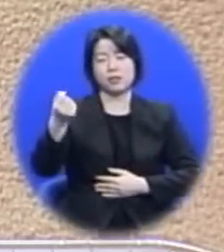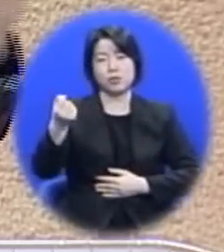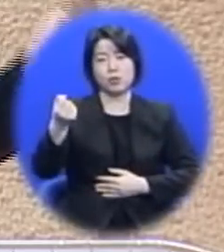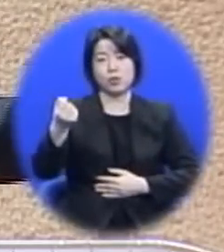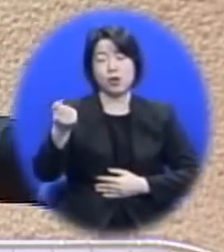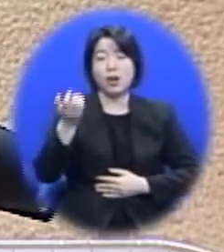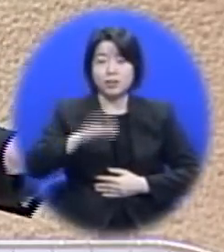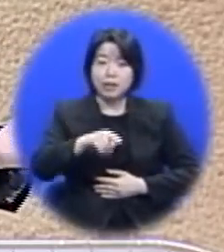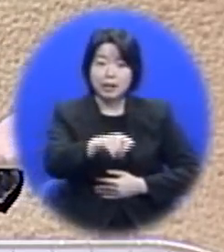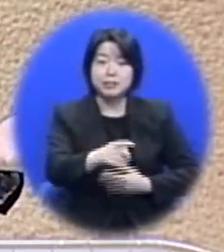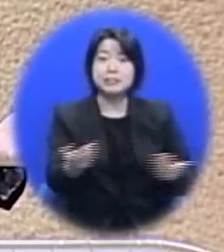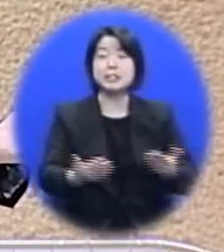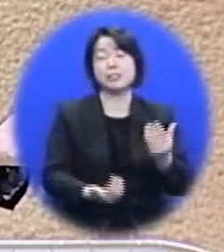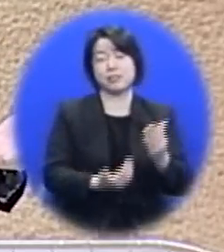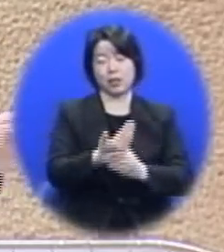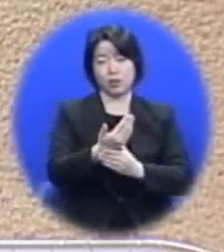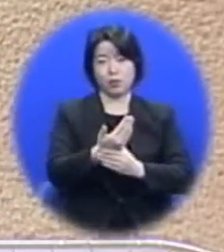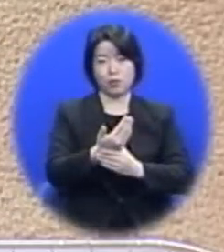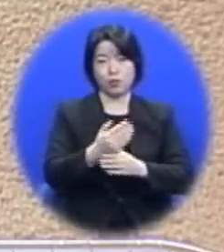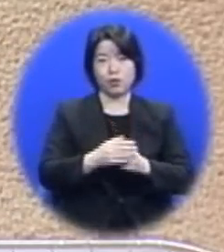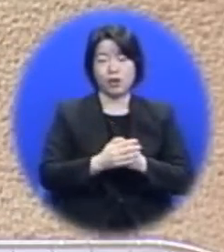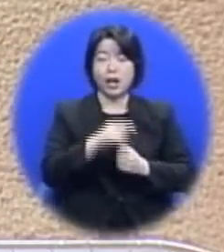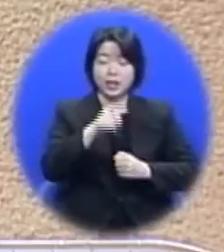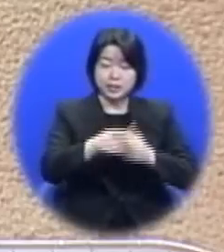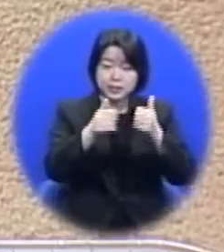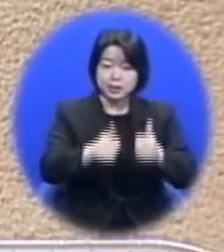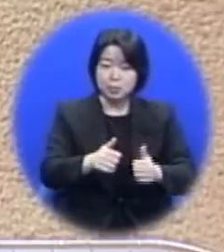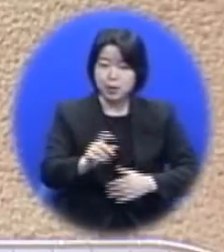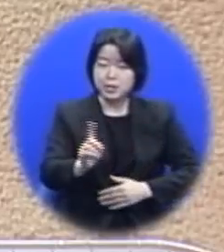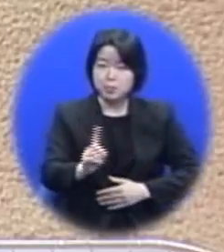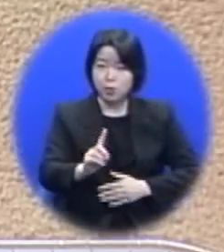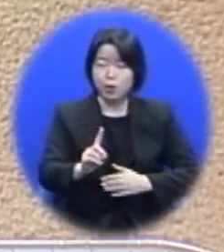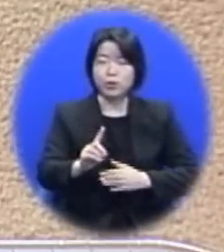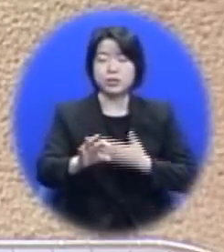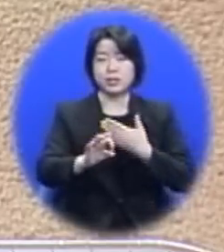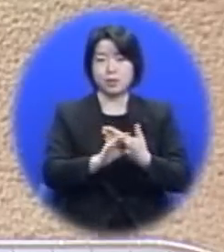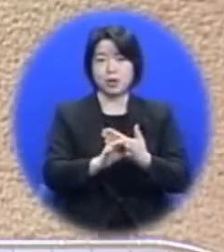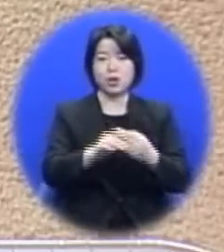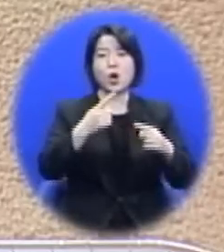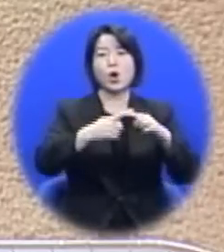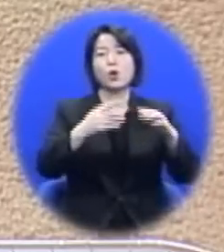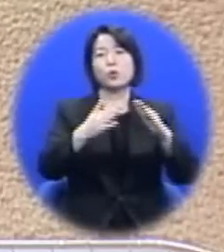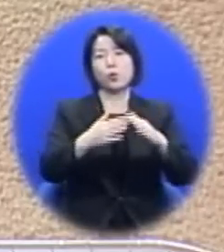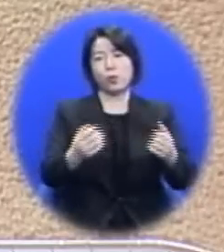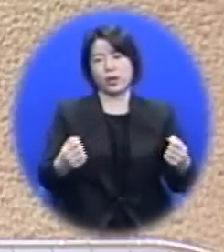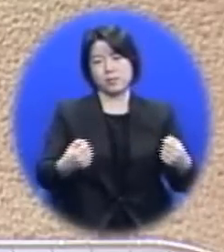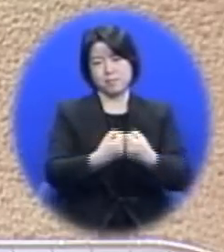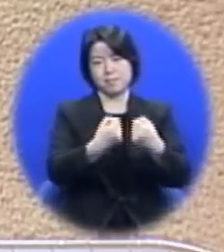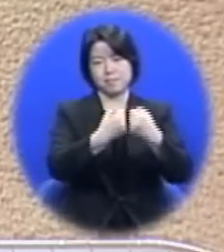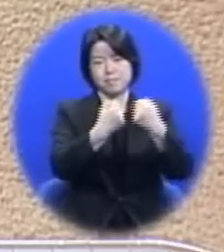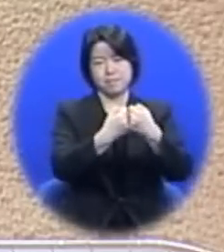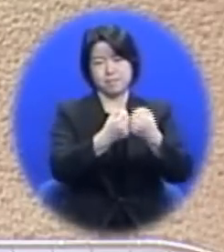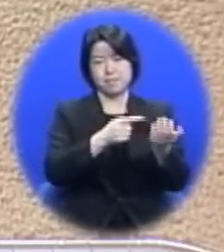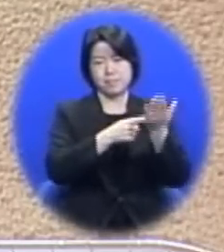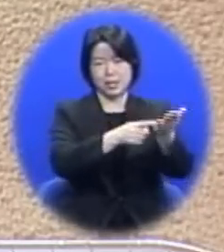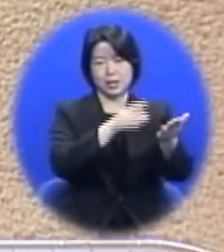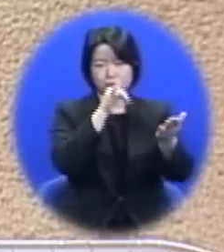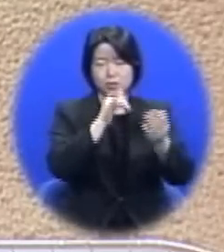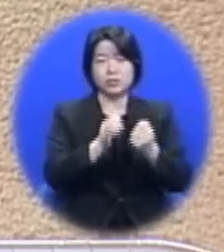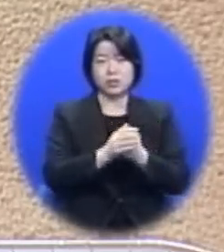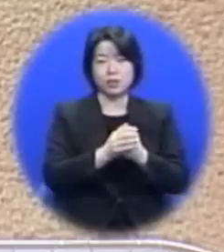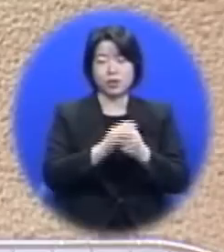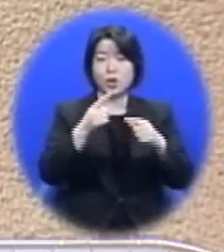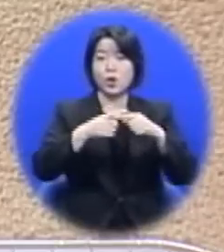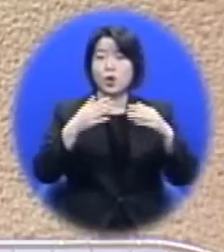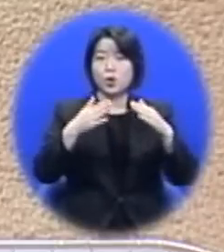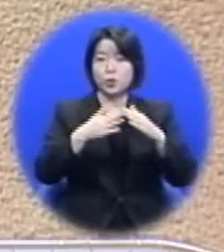그런데 그 일이 일어났다는 겁니다. 그 재판이 어떤 재판이냐면 교회 소송입니다. 교회 소송은